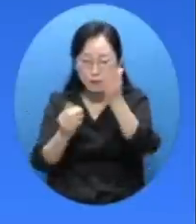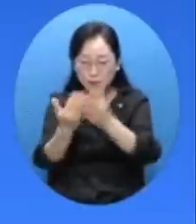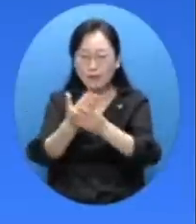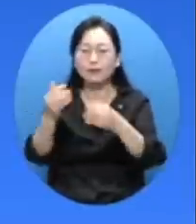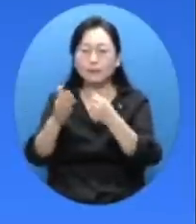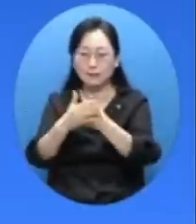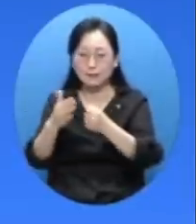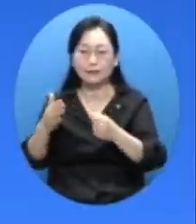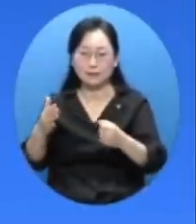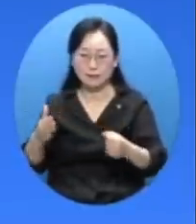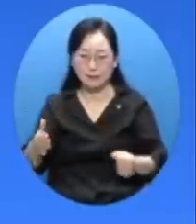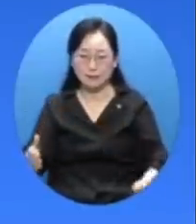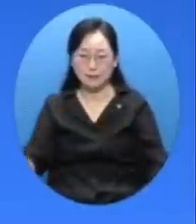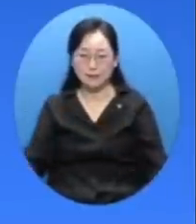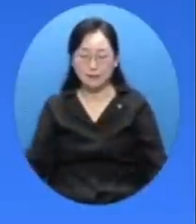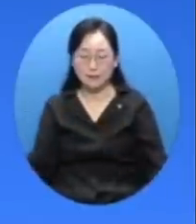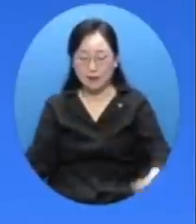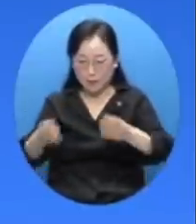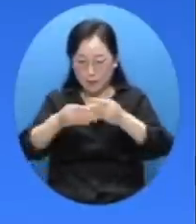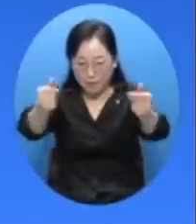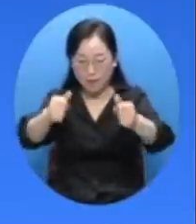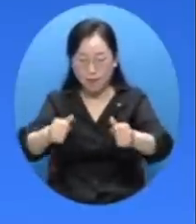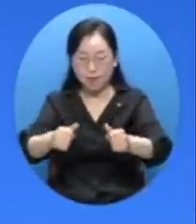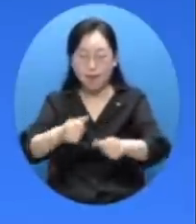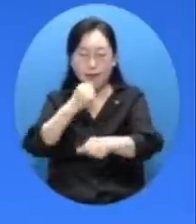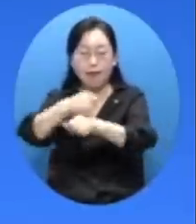때문에 멸하라 그랬는데